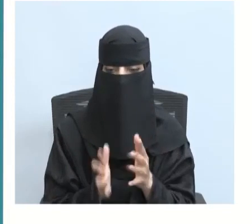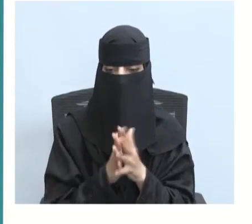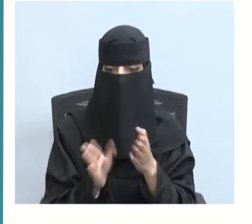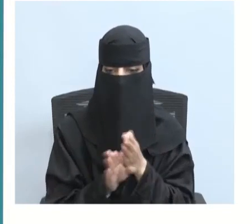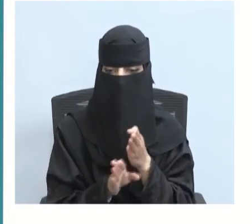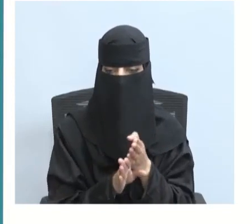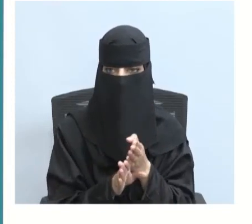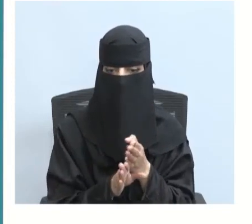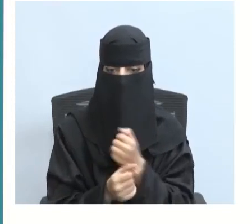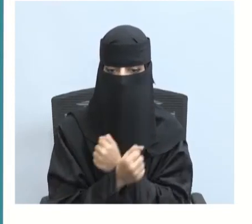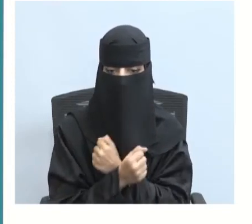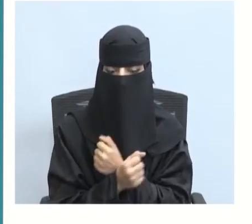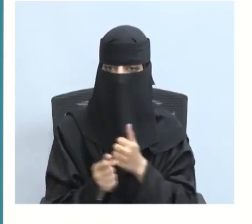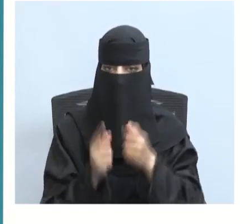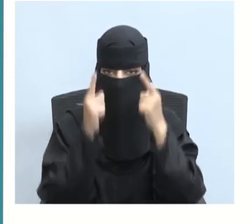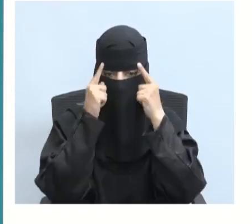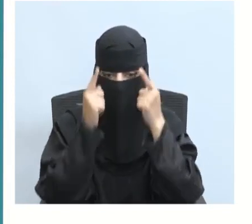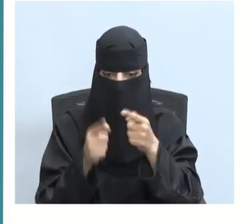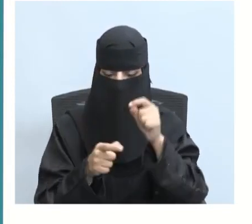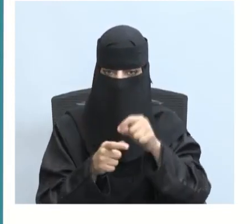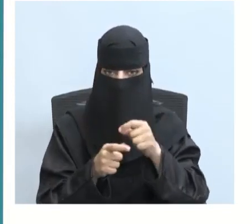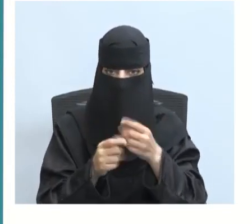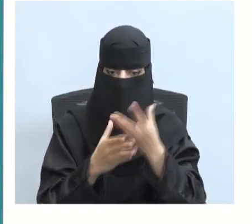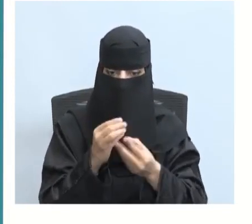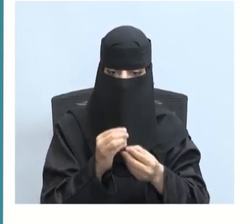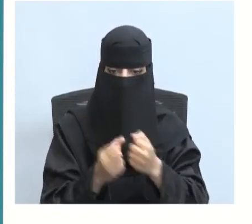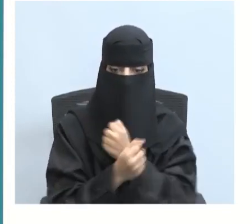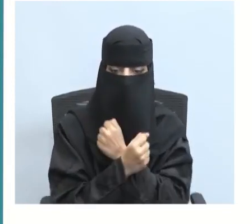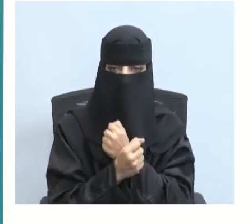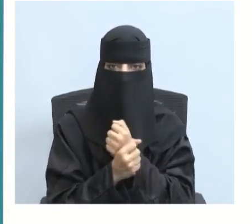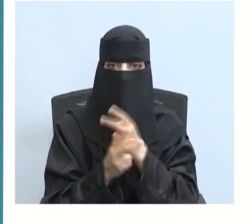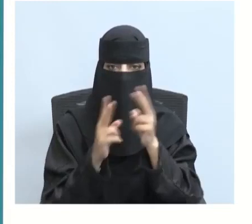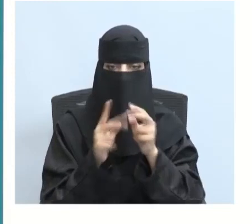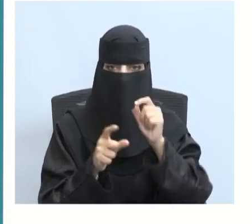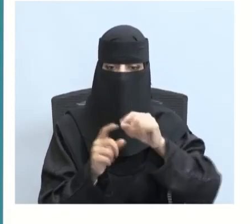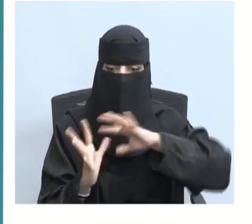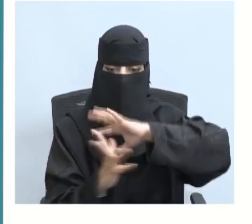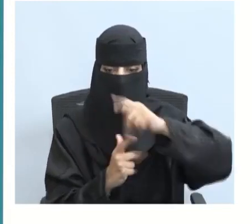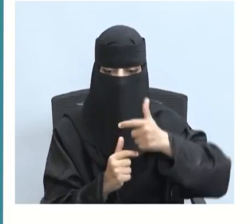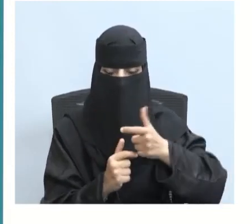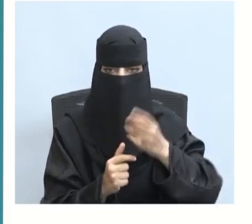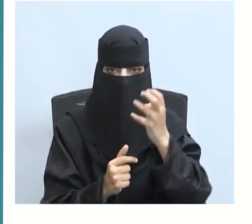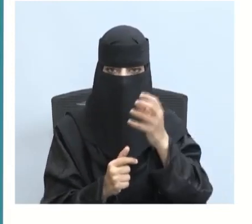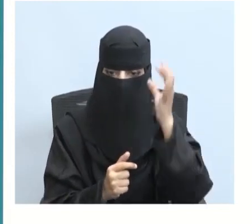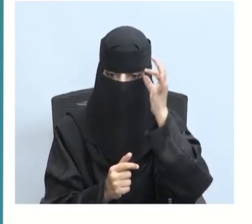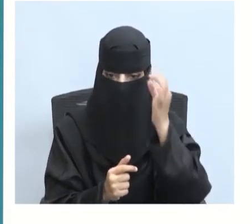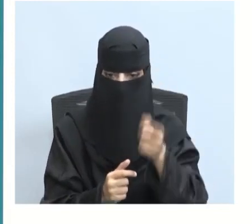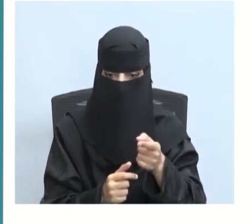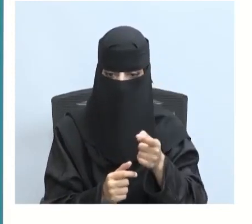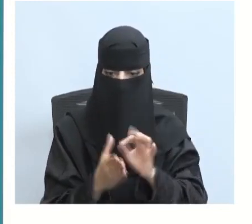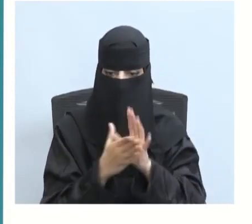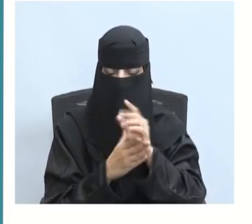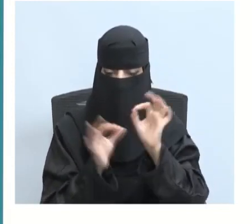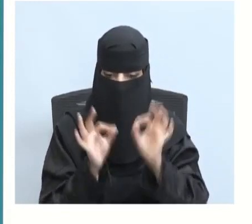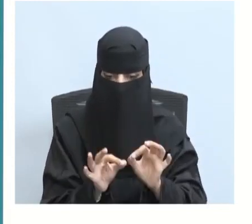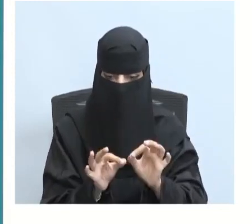اكثر مصادر الطاقه استخداما في توليد الطاقه الكهربائيه في العالم هل هي الفحم الحجري الغاز